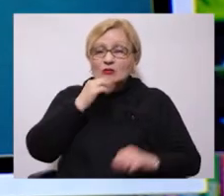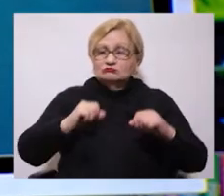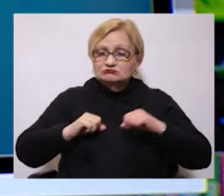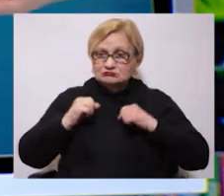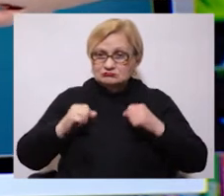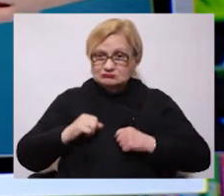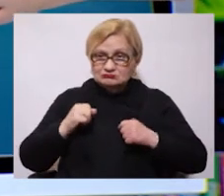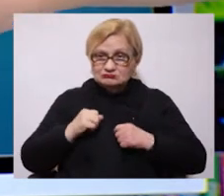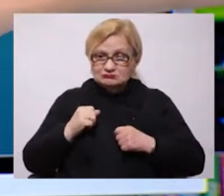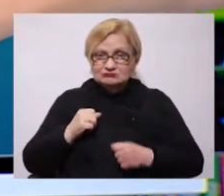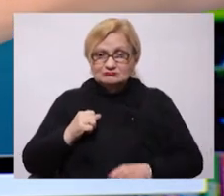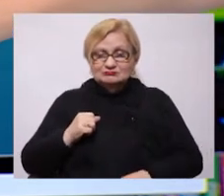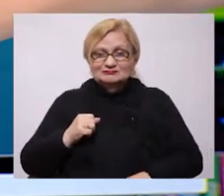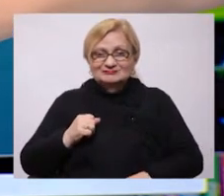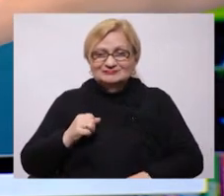მეცადინეობთ,